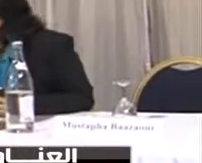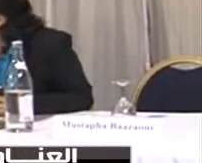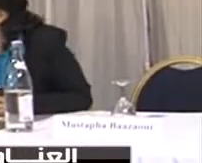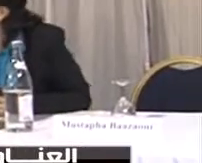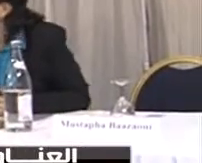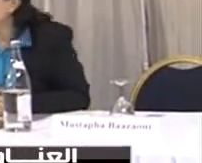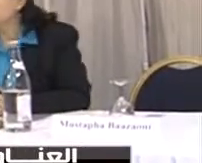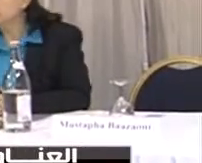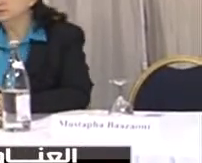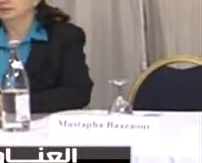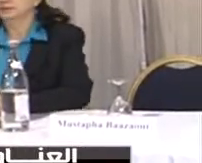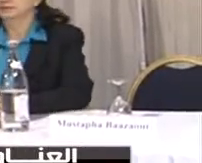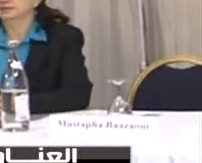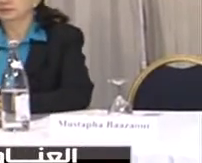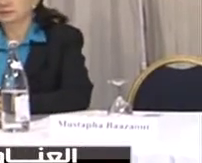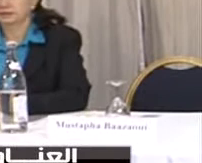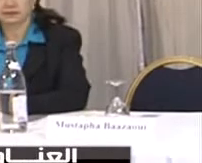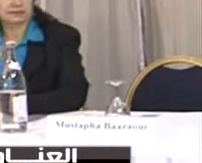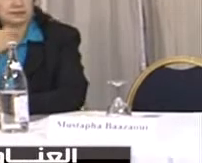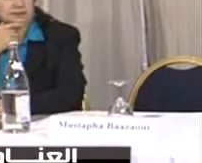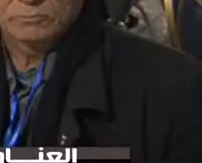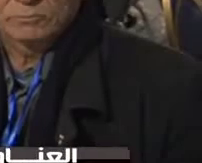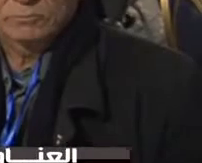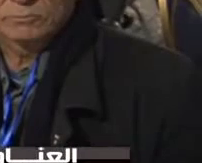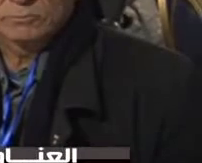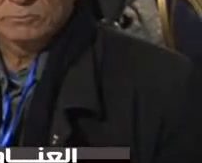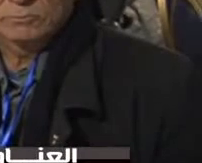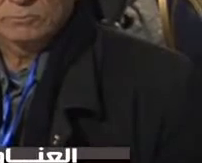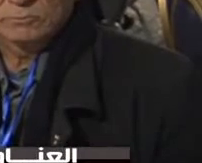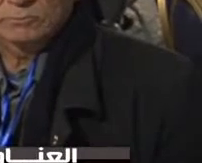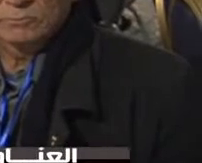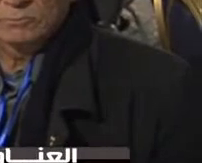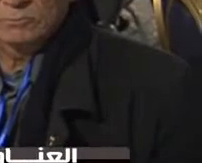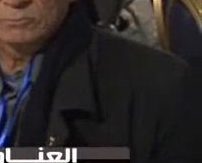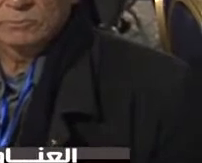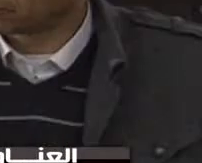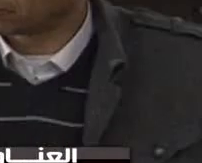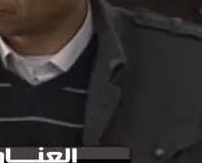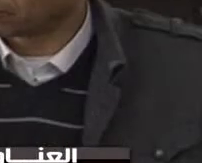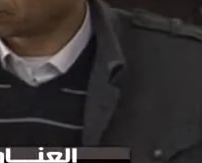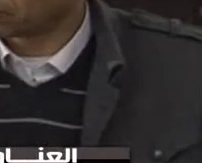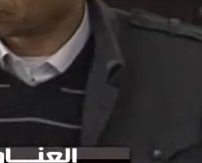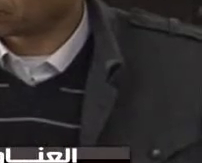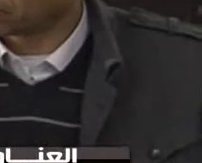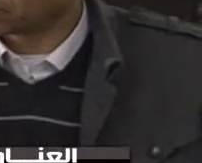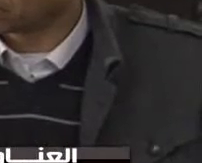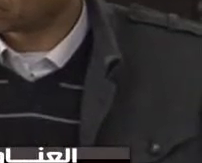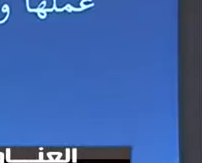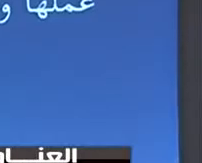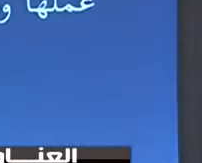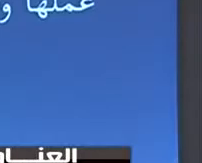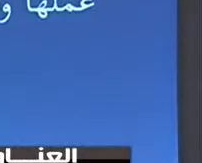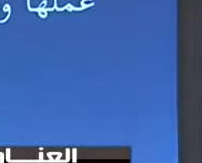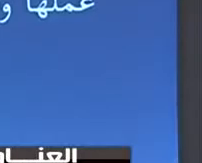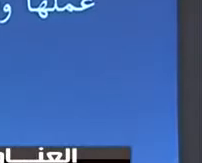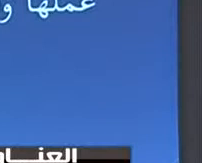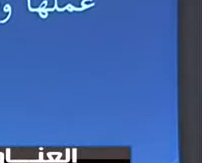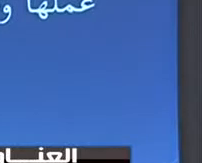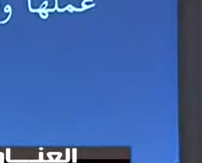هيئة الحقيقة والكرامة تنظم ورشات عمل مع منظمات المجتمع المدني قصد ضمان نجاح مسار العدالة